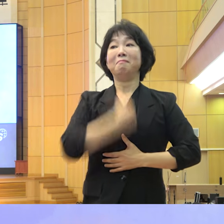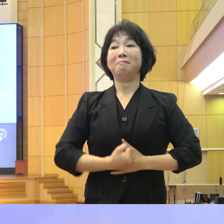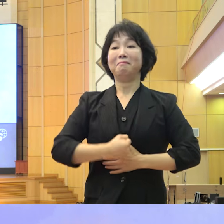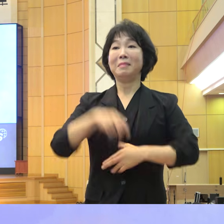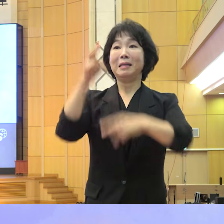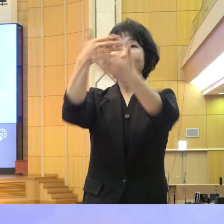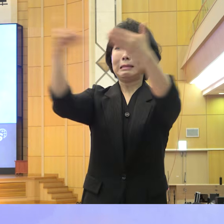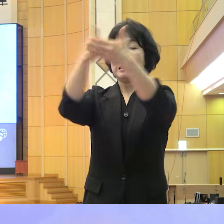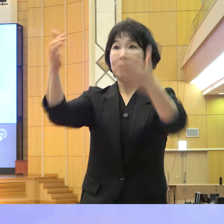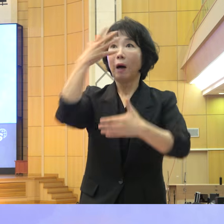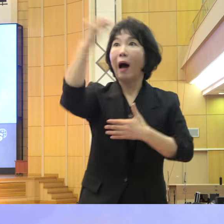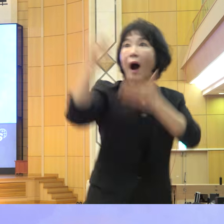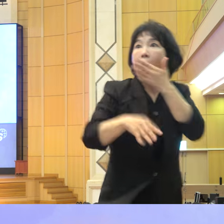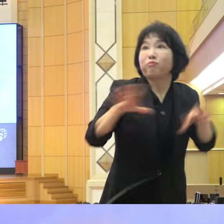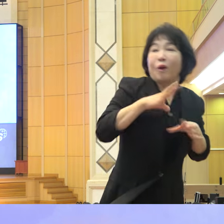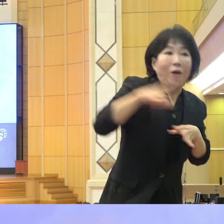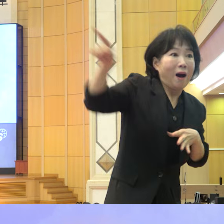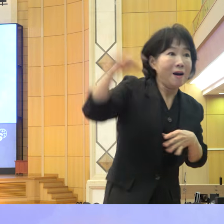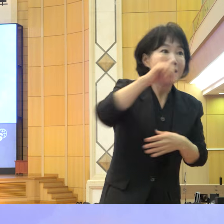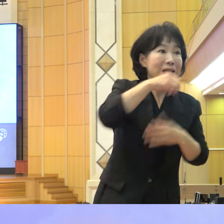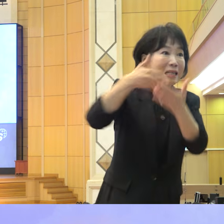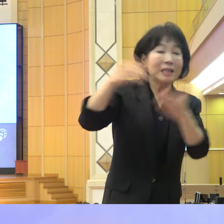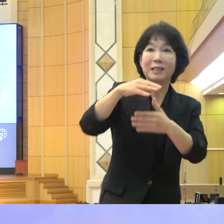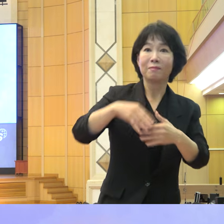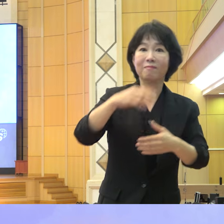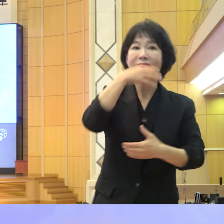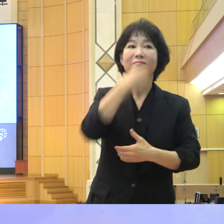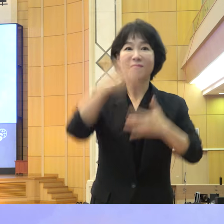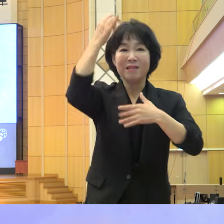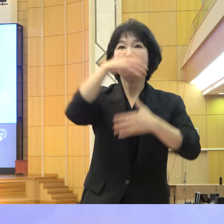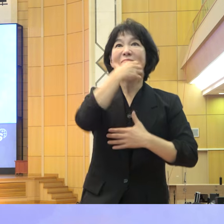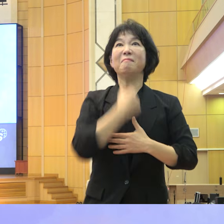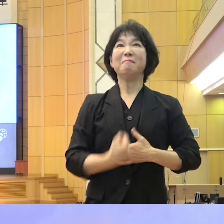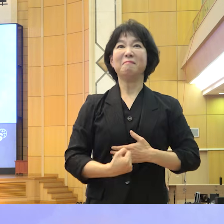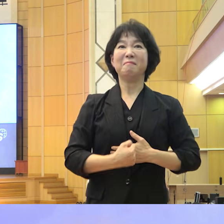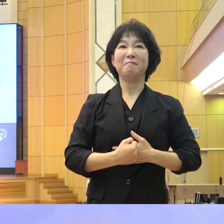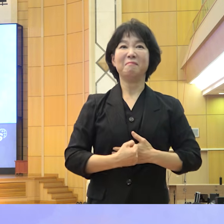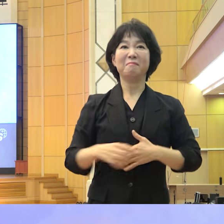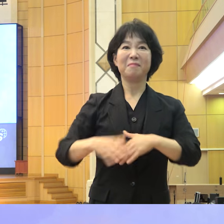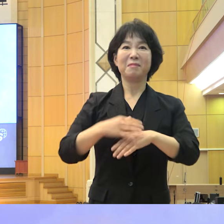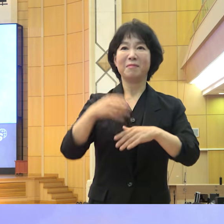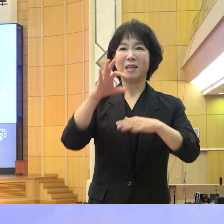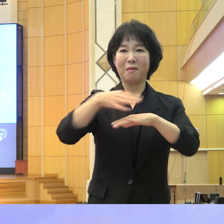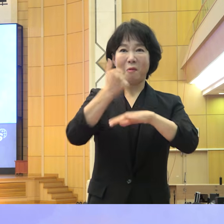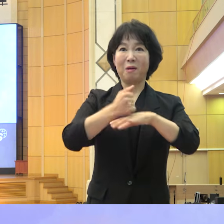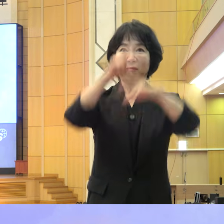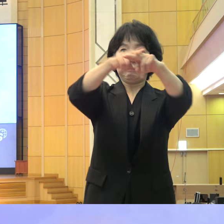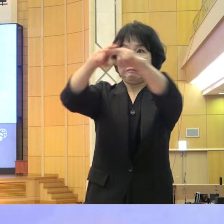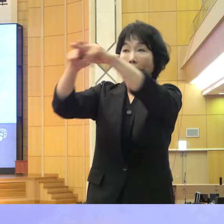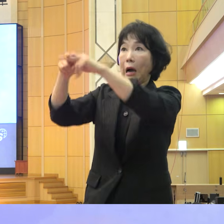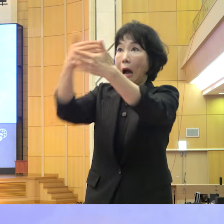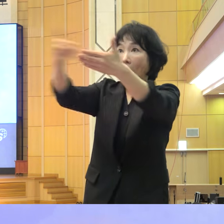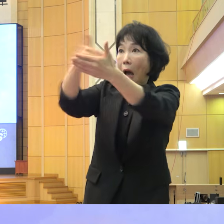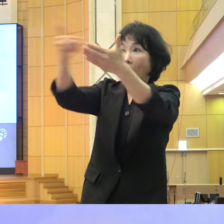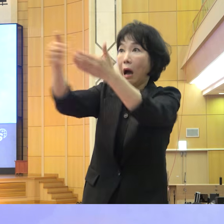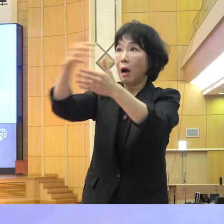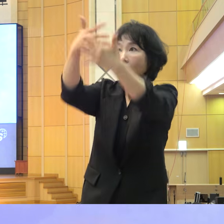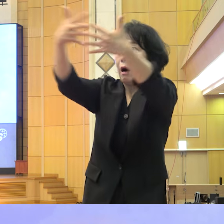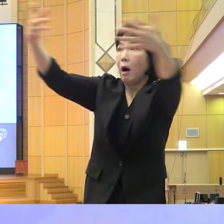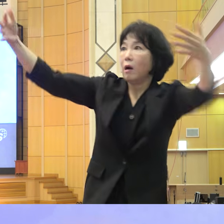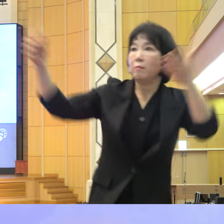이런 그림이 있나. 거기에 보니까 뭐 염라대왕 뭐 적혀 있고 뭐 별 적혀 있고.